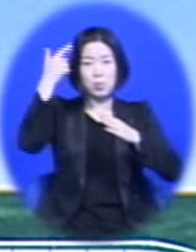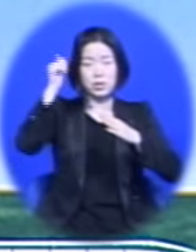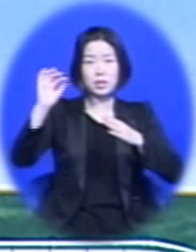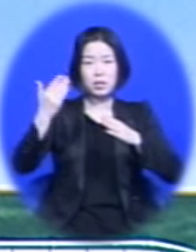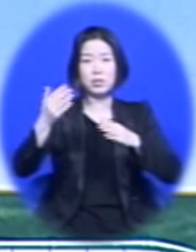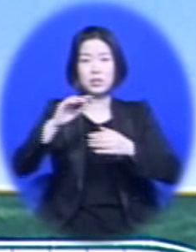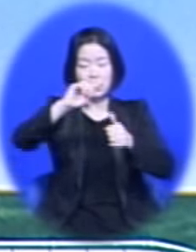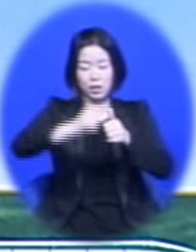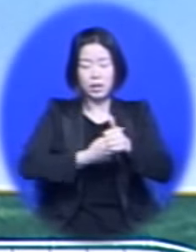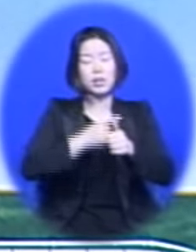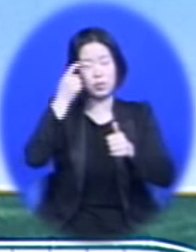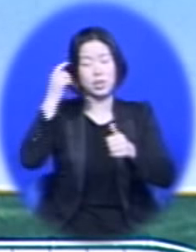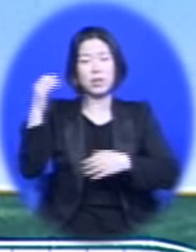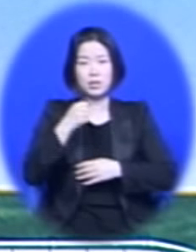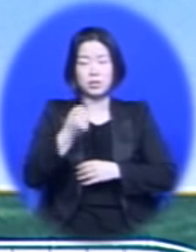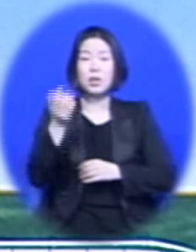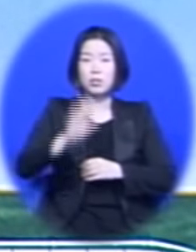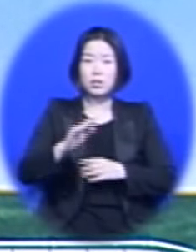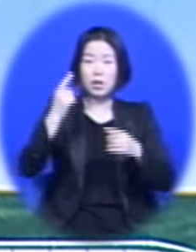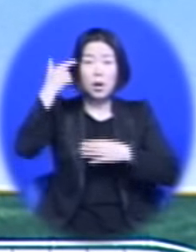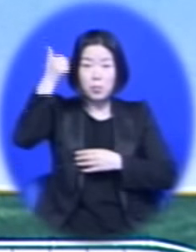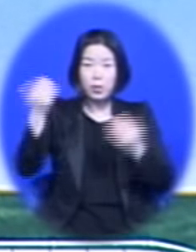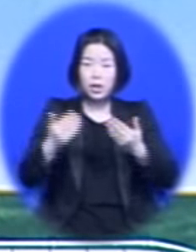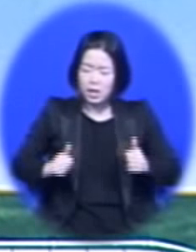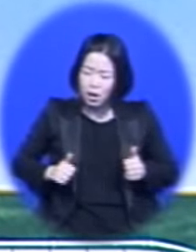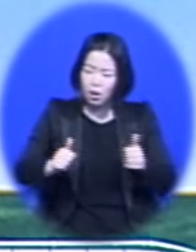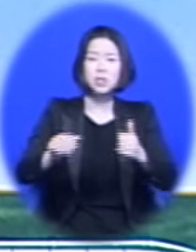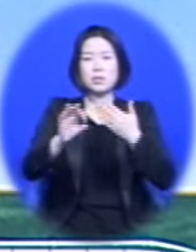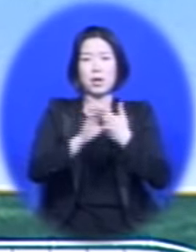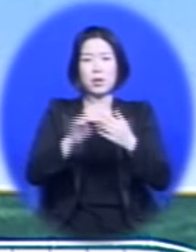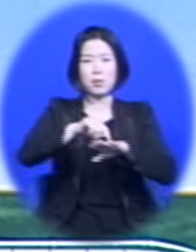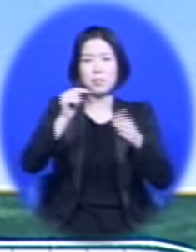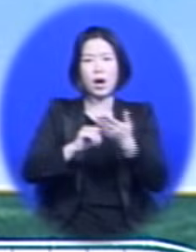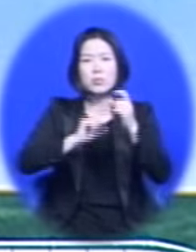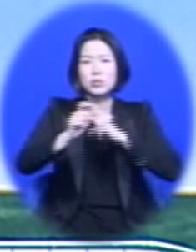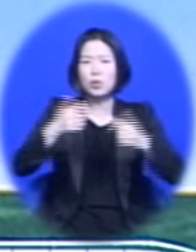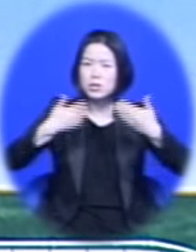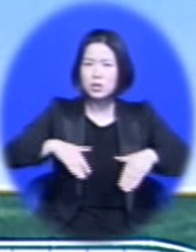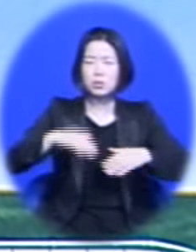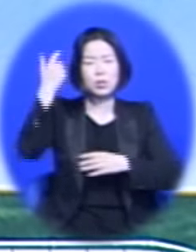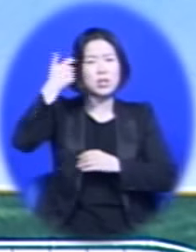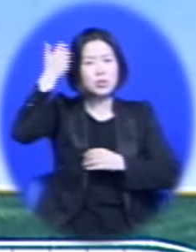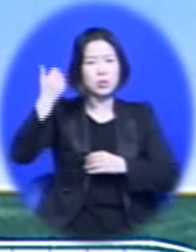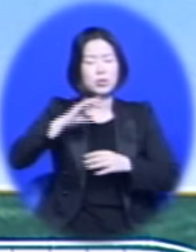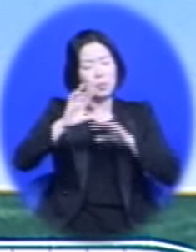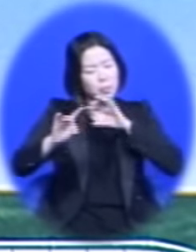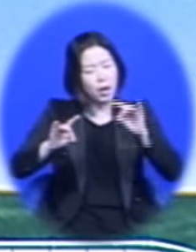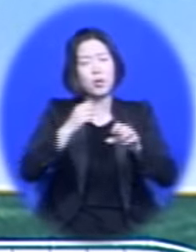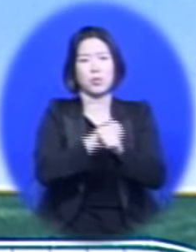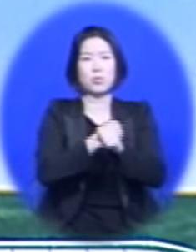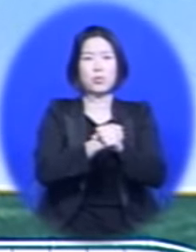생각했습니다. 그런데 목회를 열심히 하면 할수록 마음은 더 지치고 영적으로 더 메말라지고